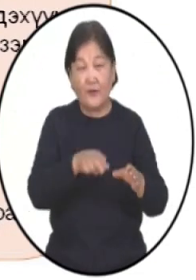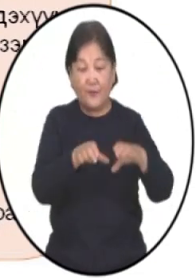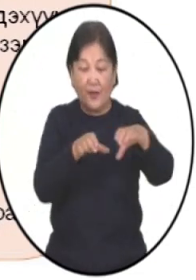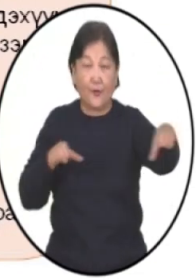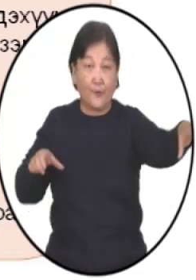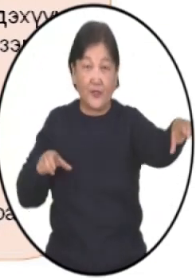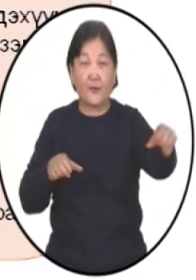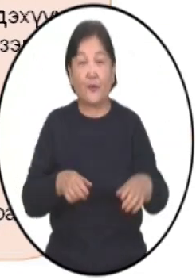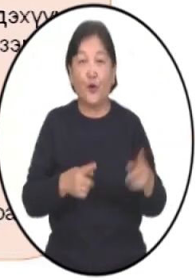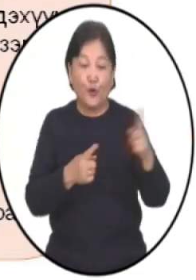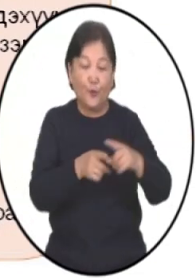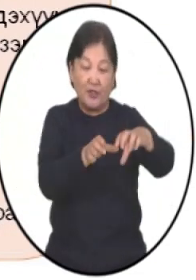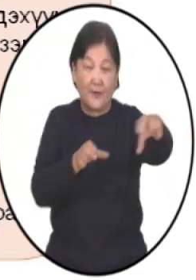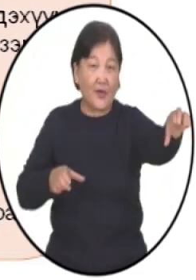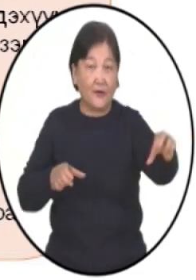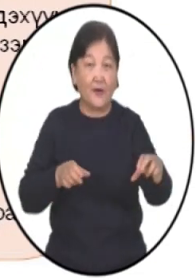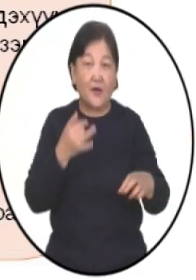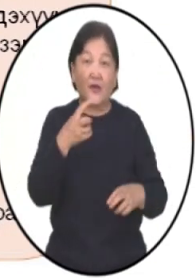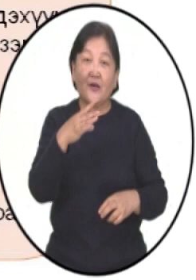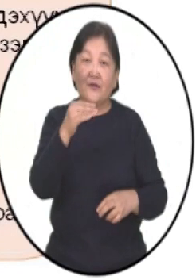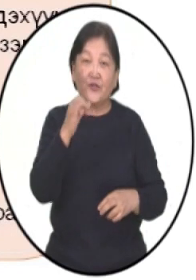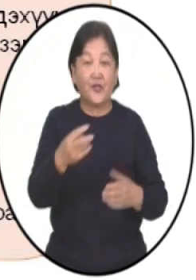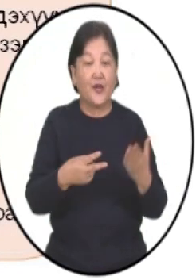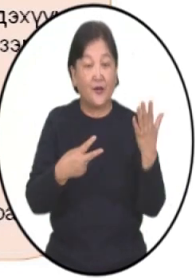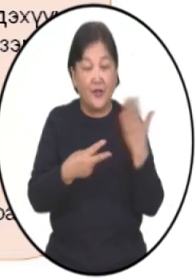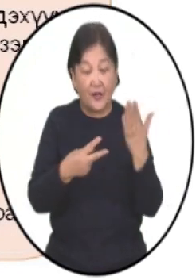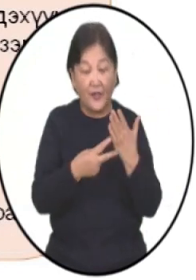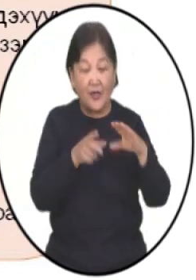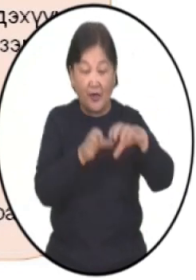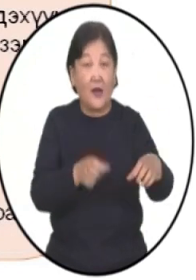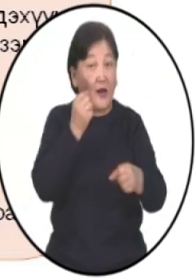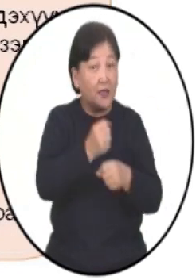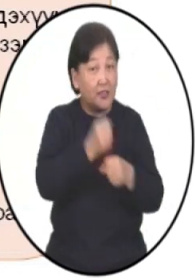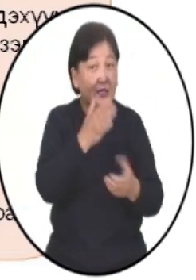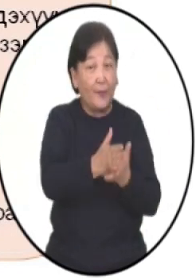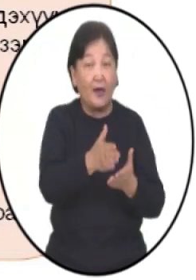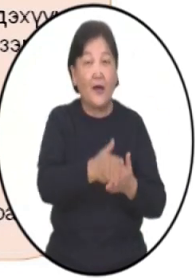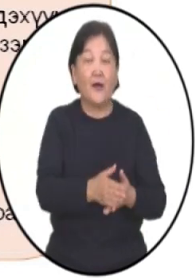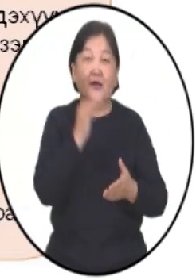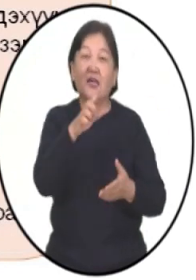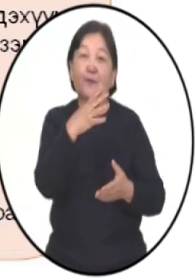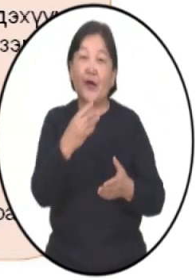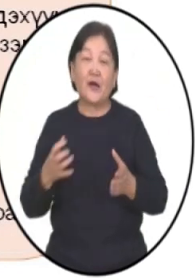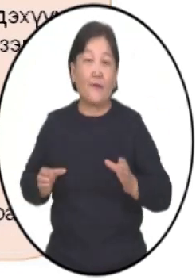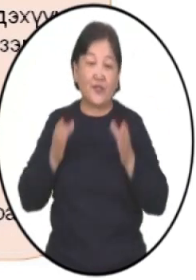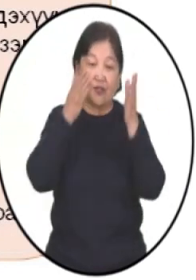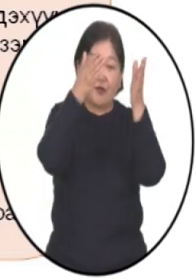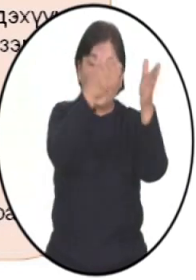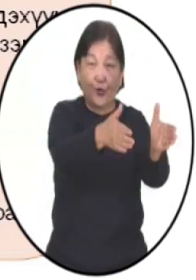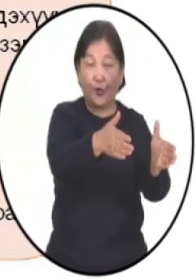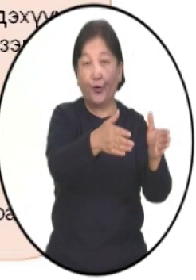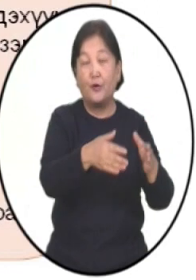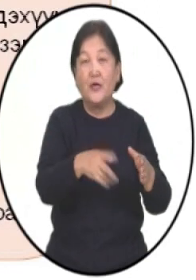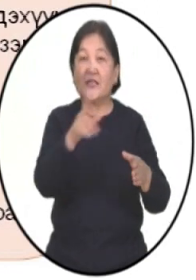хөрөнгө зарцуулж инженер технологийн шийдлэр хийгддэг. За хөдөө аж ахуйн үйлдвэрлэлийн их хэмжээний бараа бүтээгдэхүүнийг зөөх, зах